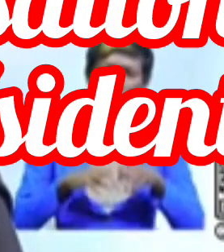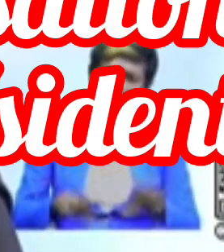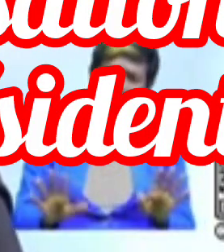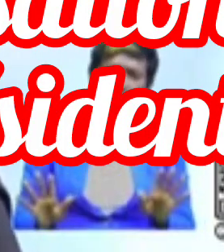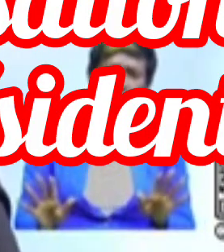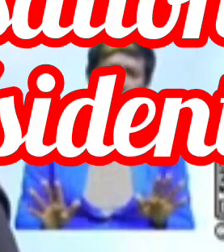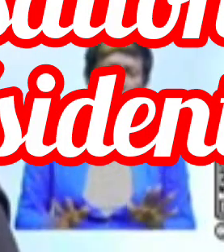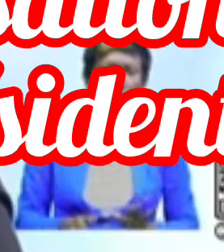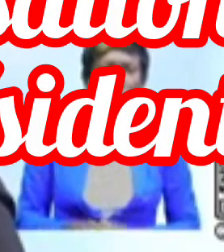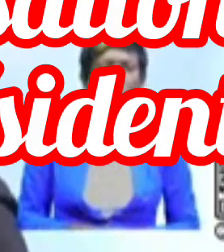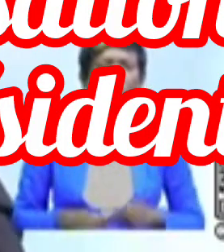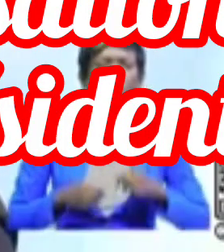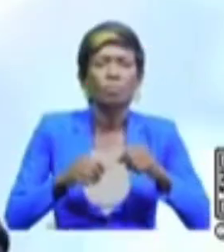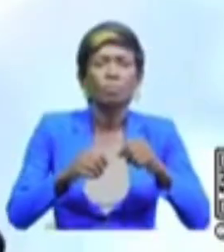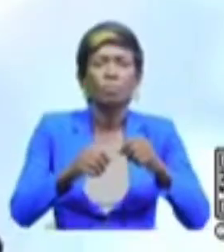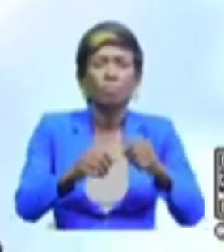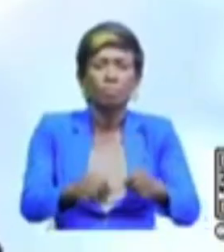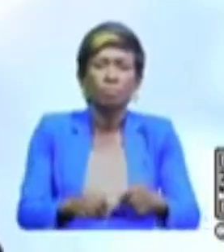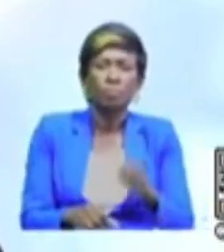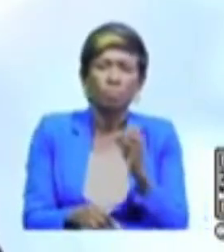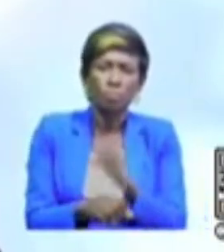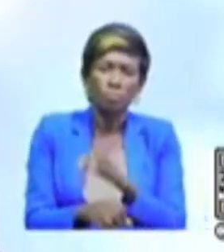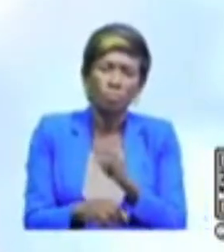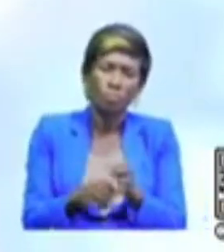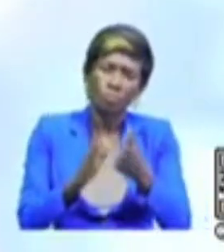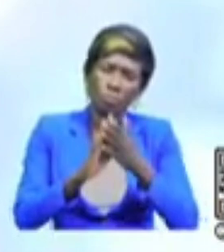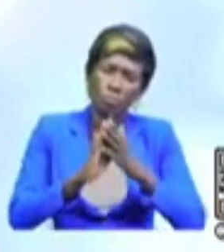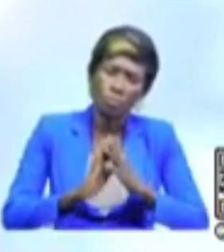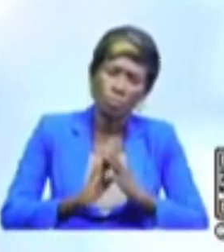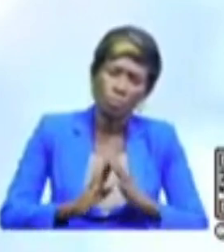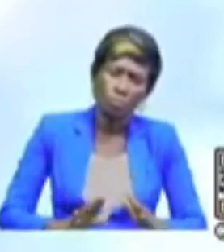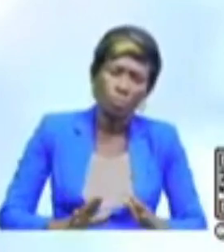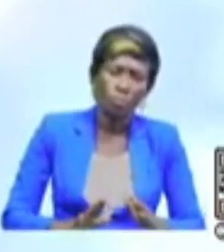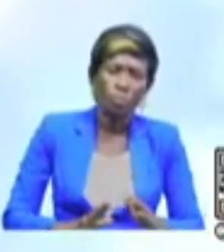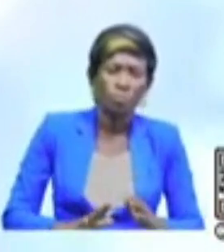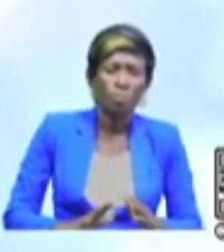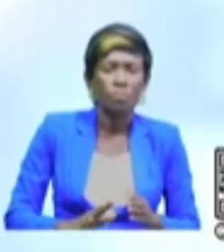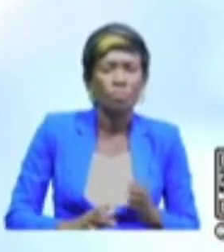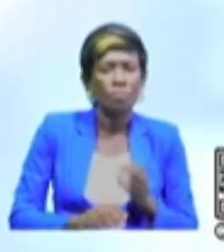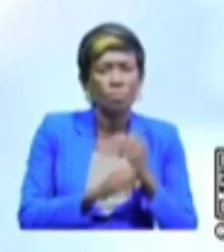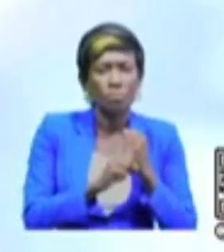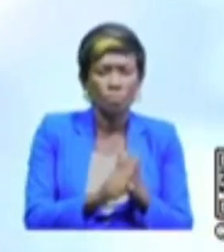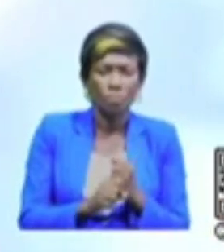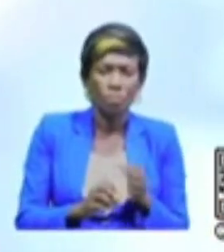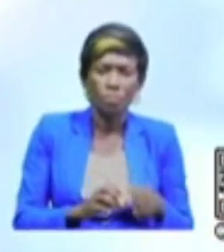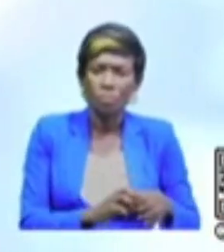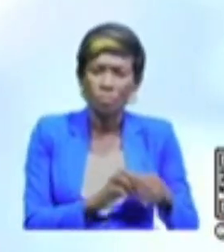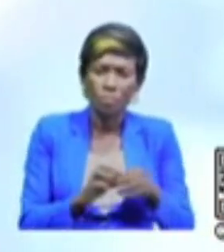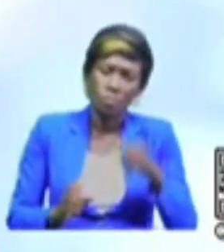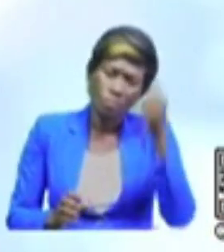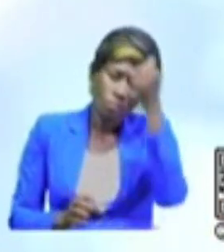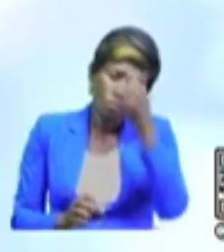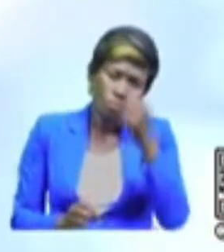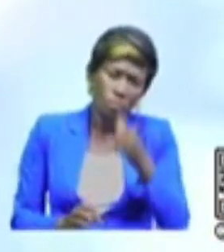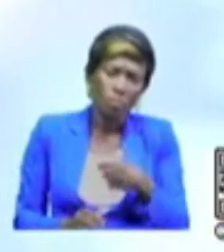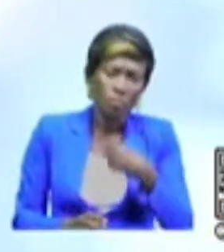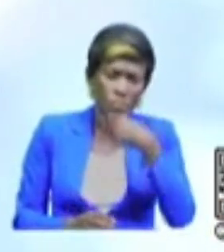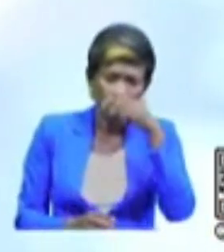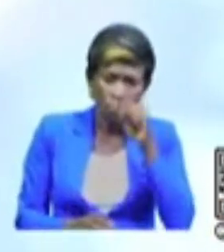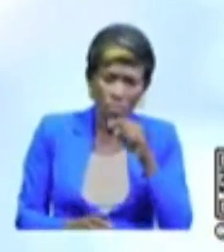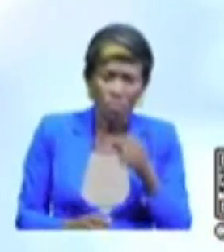Poursuite des consultations du Conseil paix et sécurité de l'Union africaine au Gabon, le tour est revenu aux